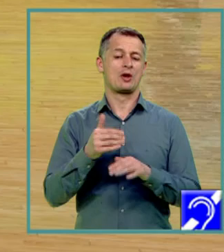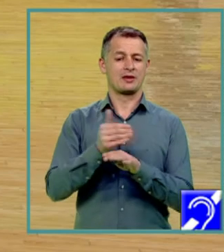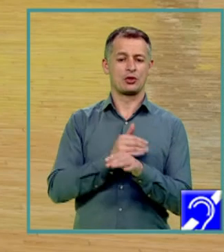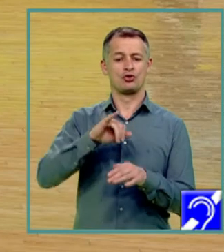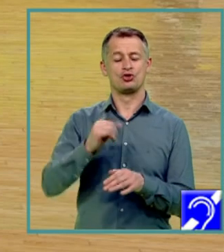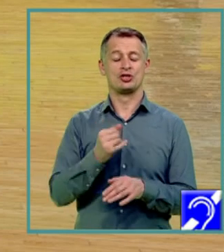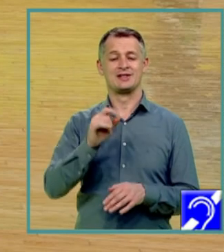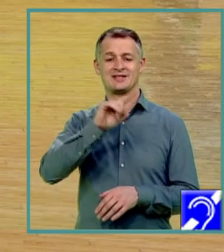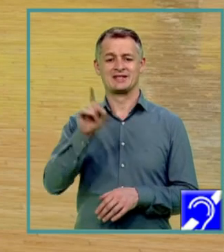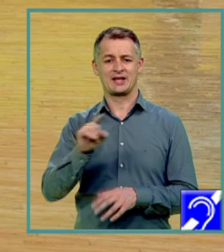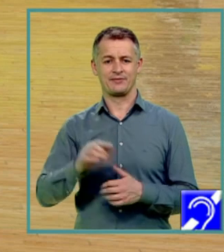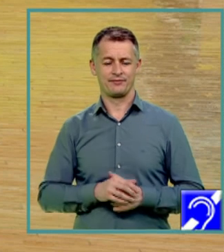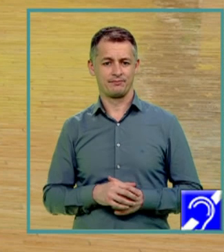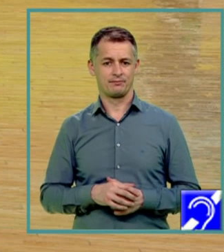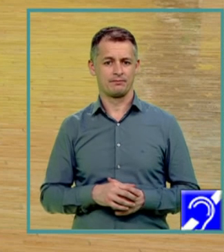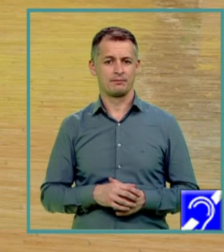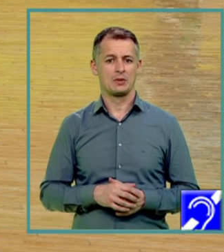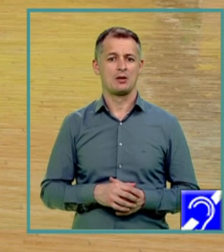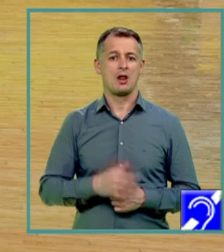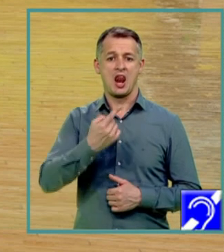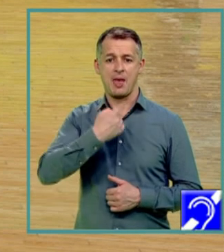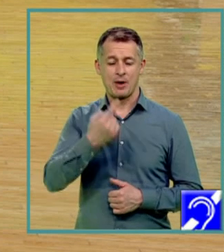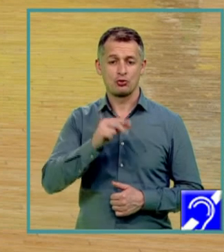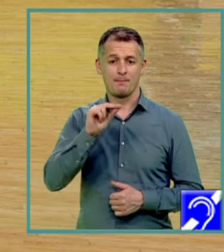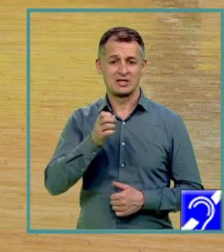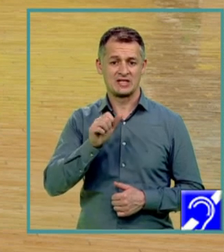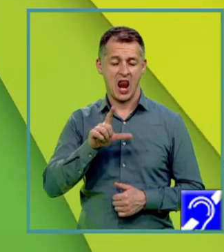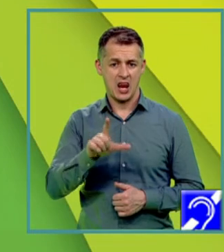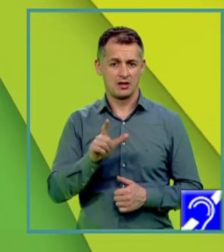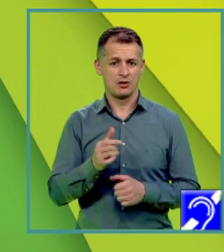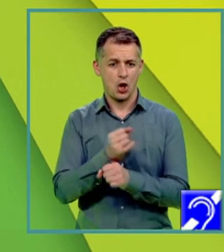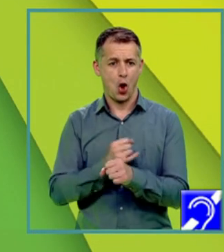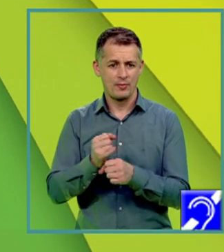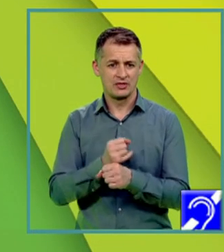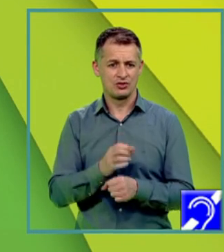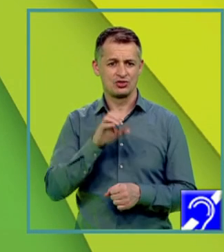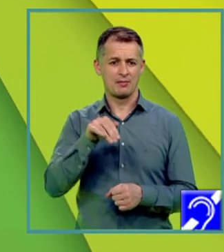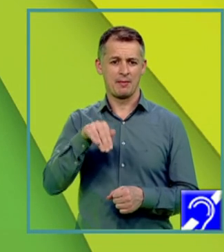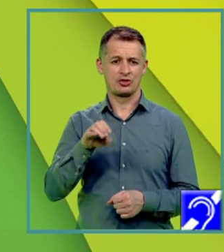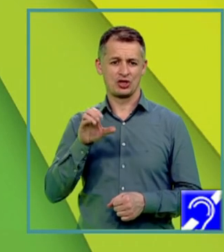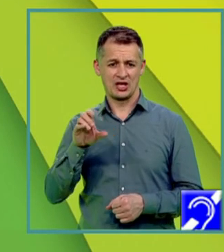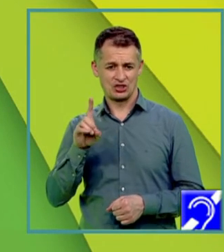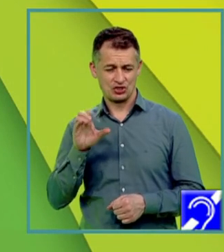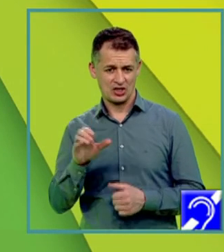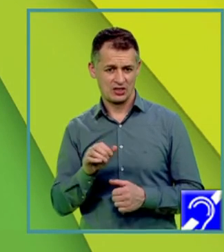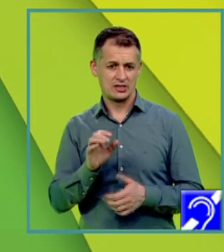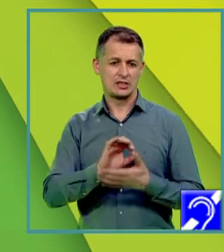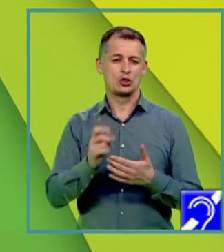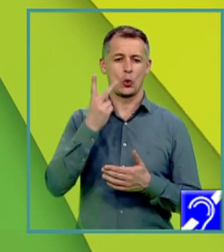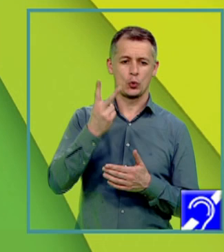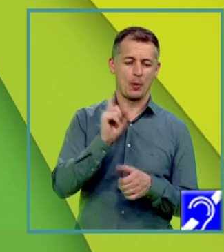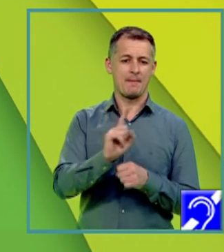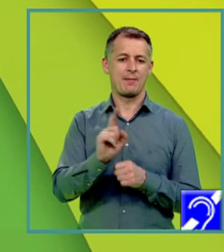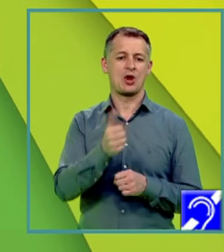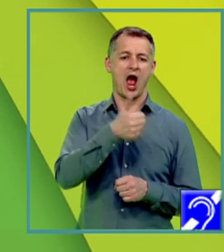Zet în varianta Pascal observăm că funcția cmmdc scrisă cu cei doi parametri